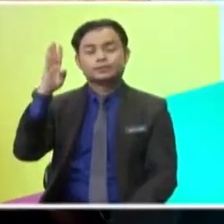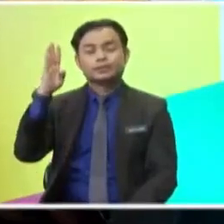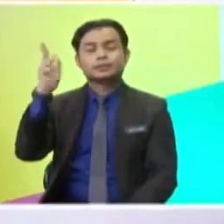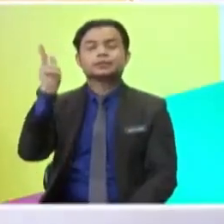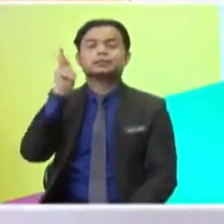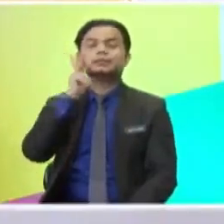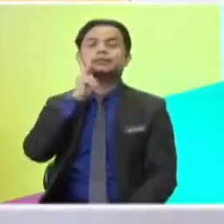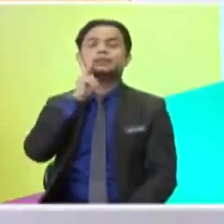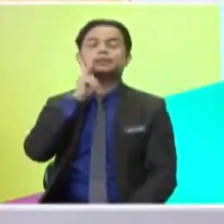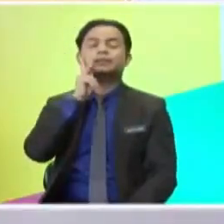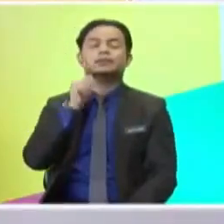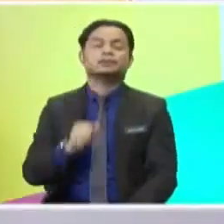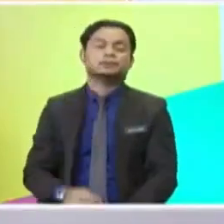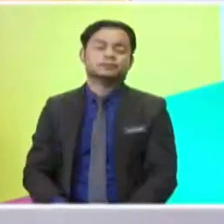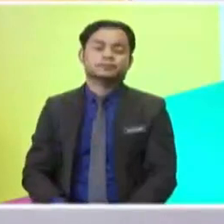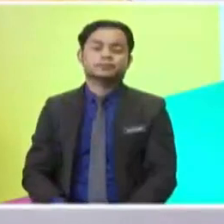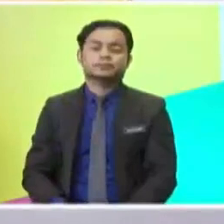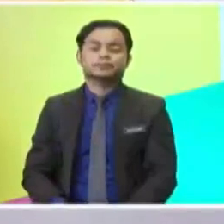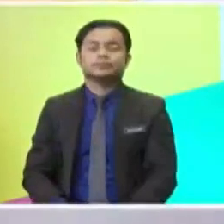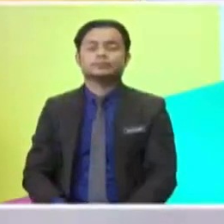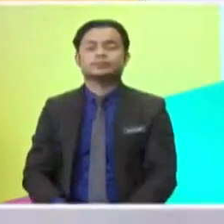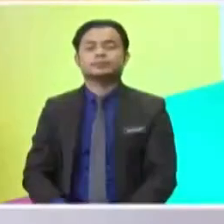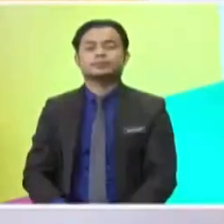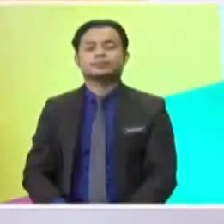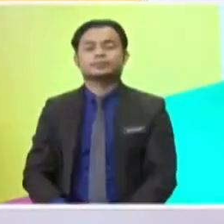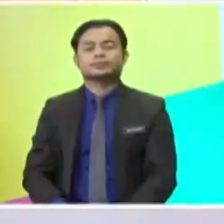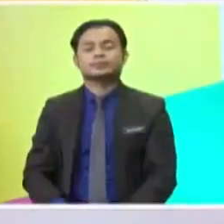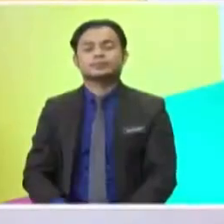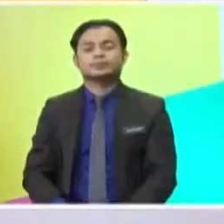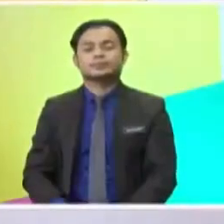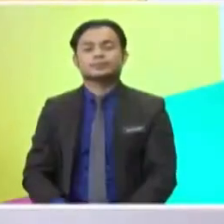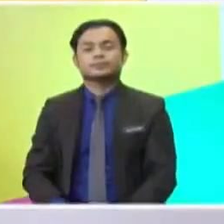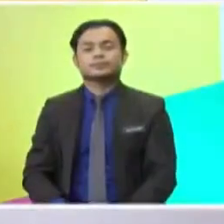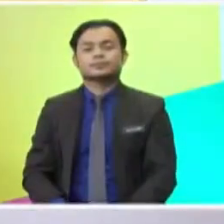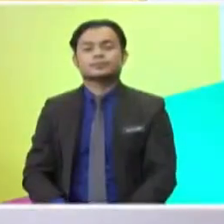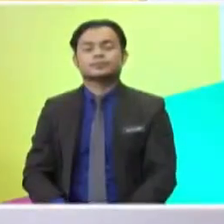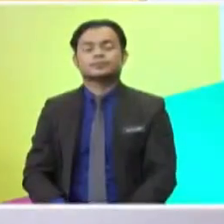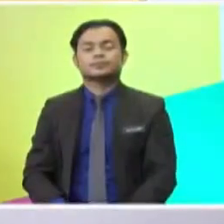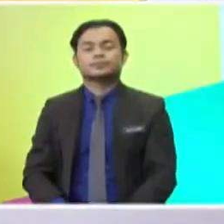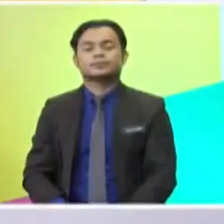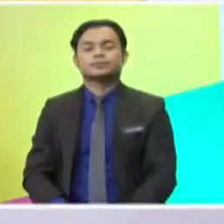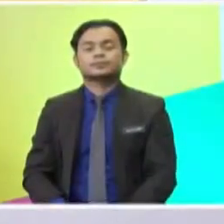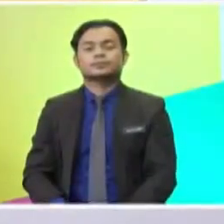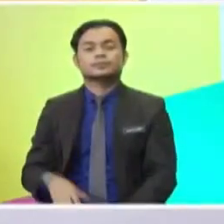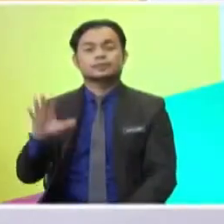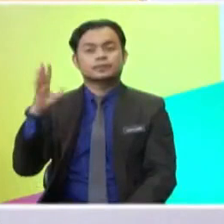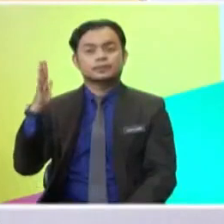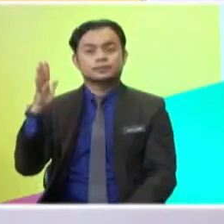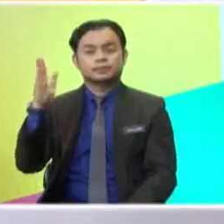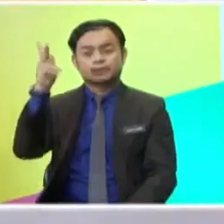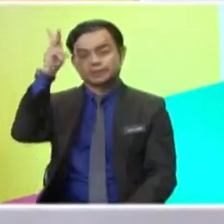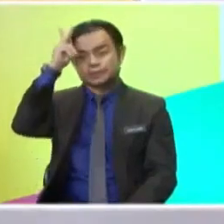Kedah. 14 negeri Kedah. Okey. Okey. 15 negeri